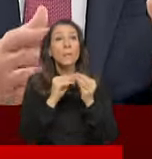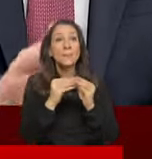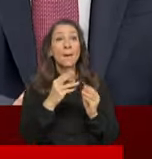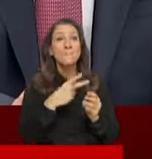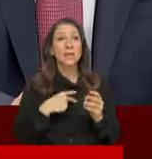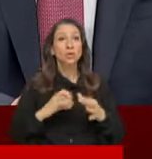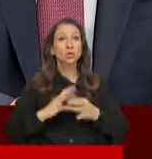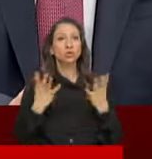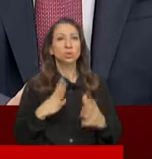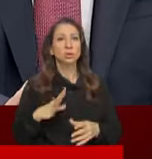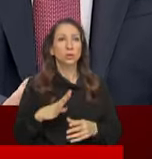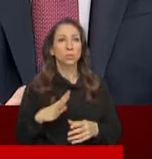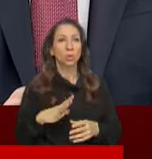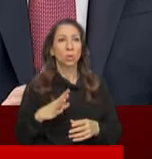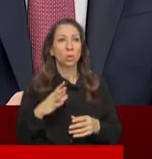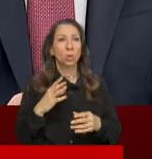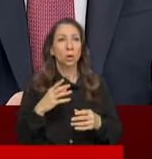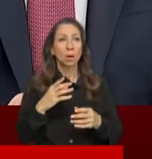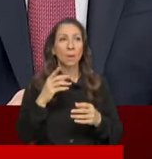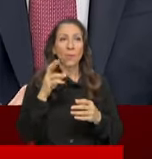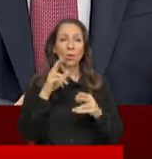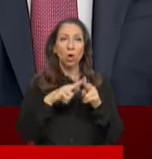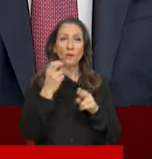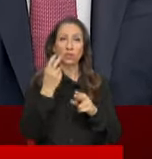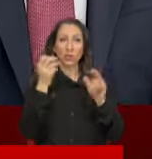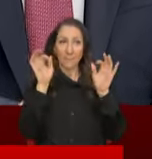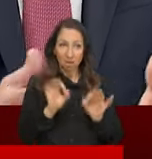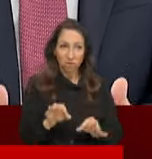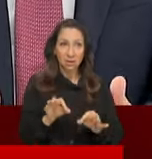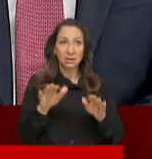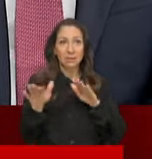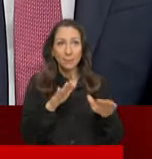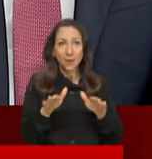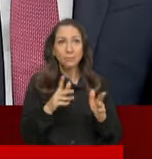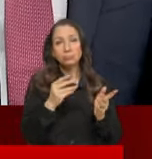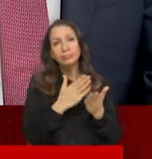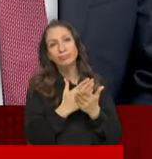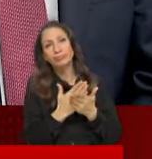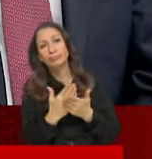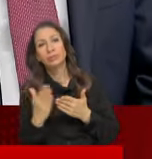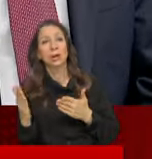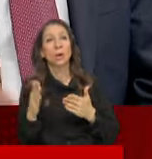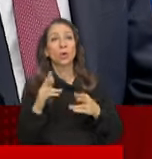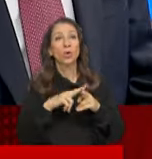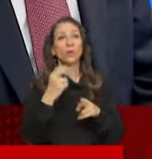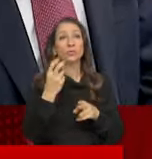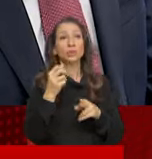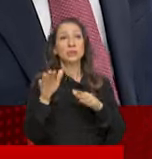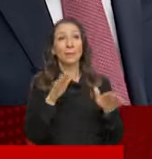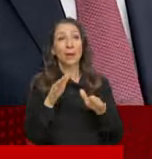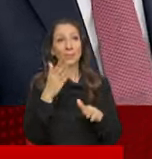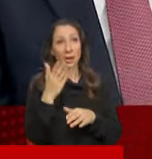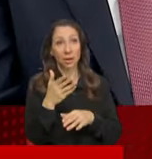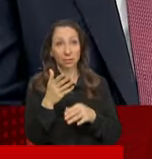belediye çözsün isteniyor pandemi ile başladı devamında işte pandemi deprem filan yani hani pandemi dediniz pandemi ve depremde